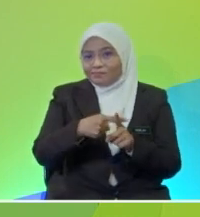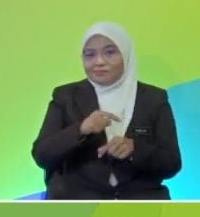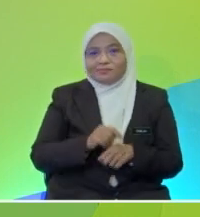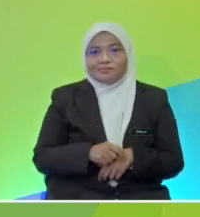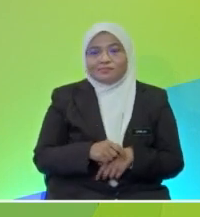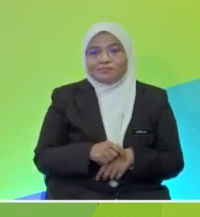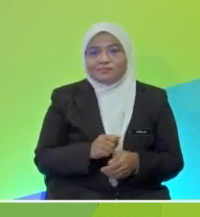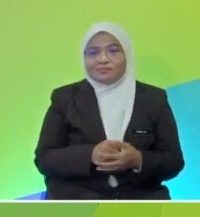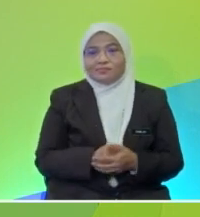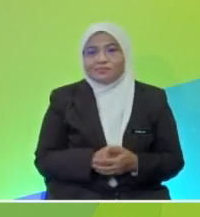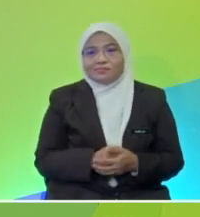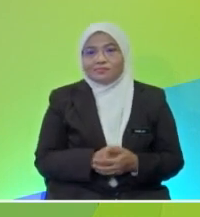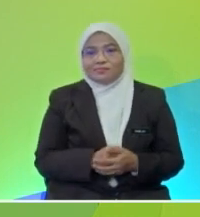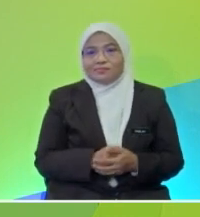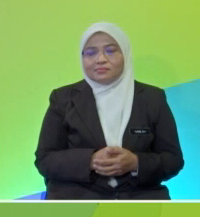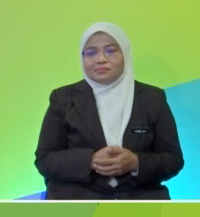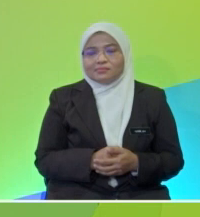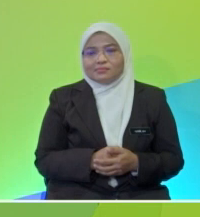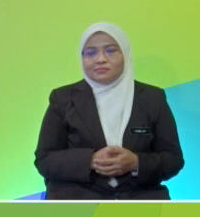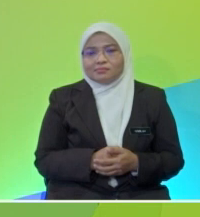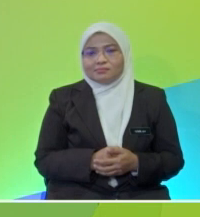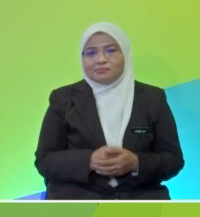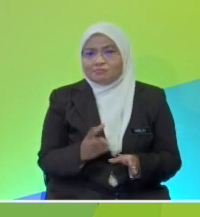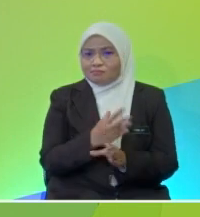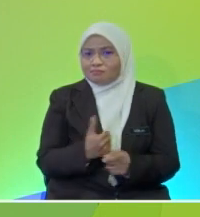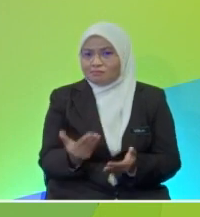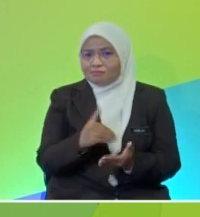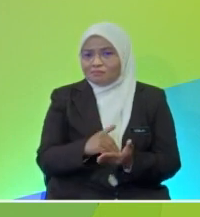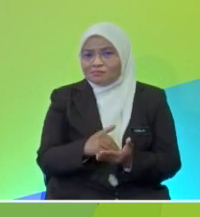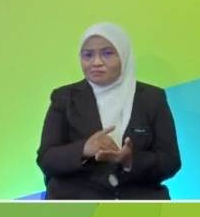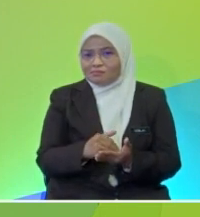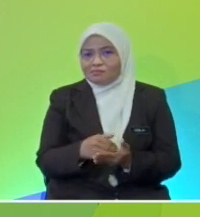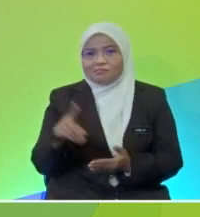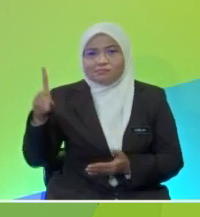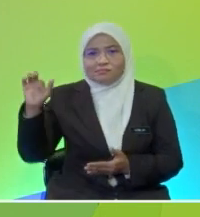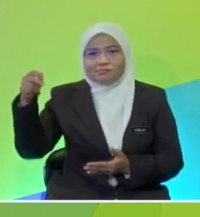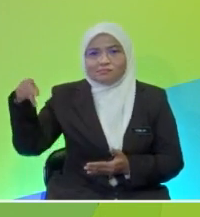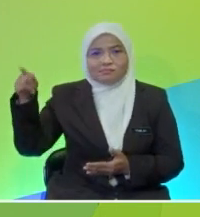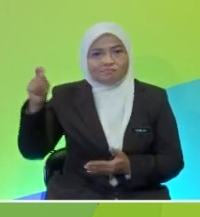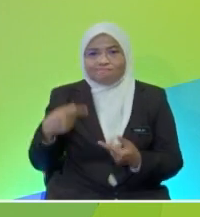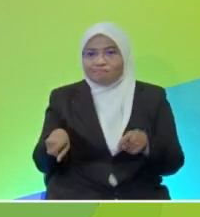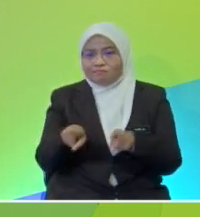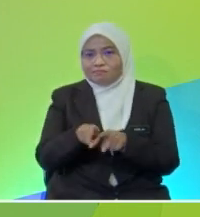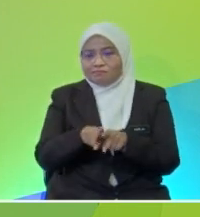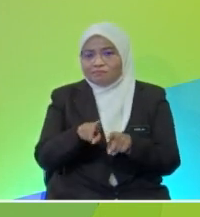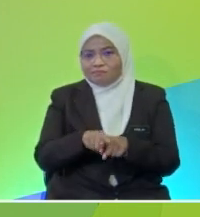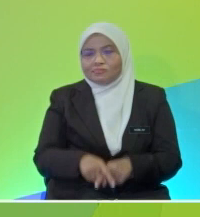kan dapat kita dapat lagi untuk juga kita campur-campur